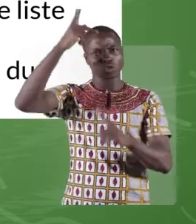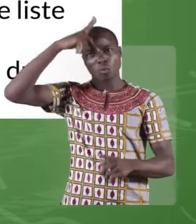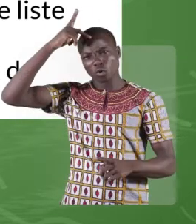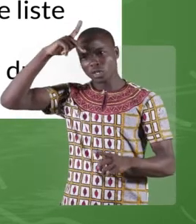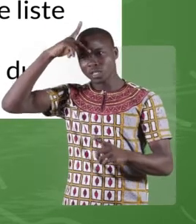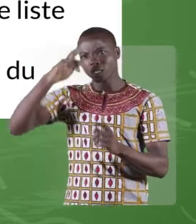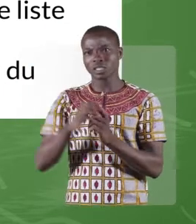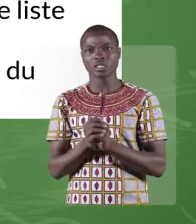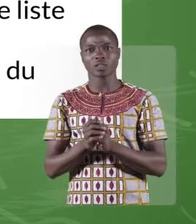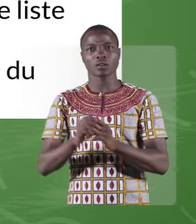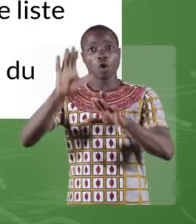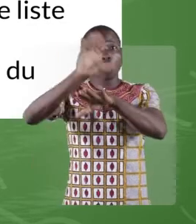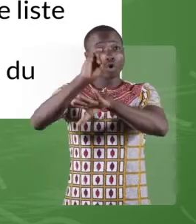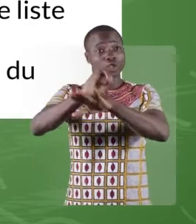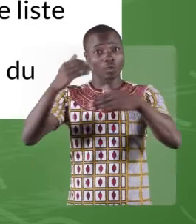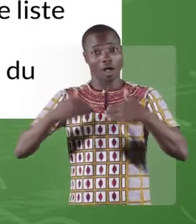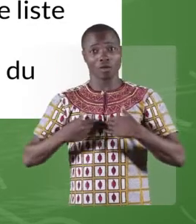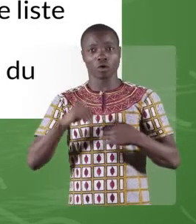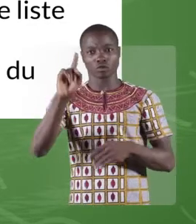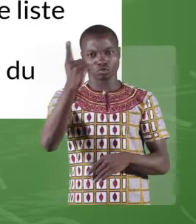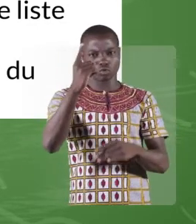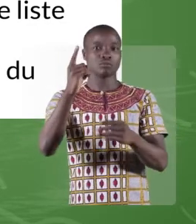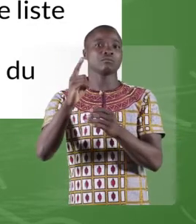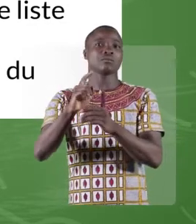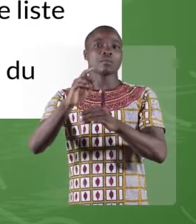marquée par un seul parti politique.